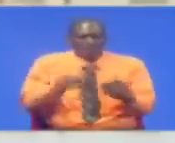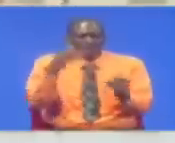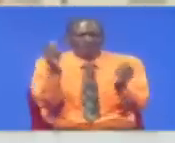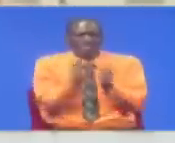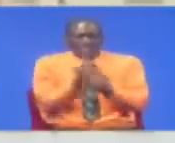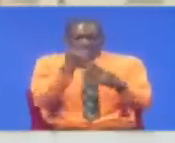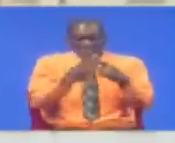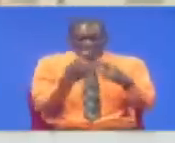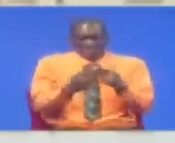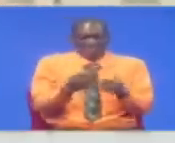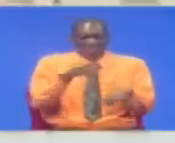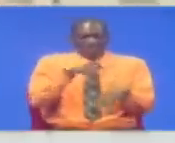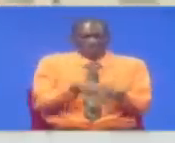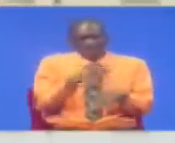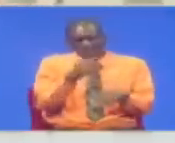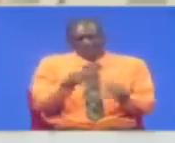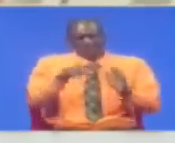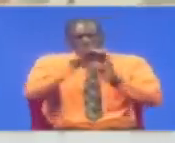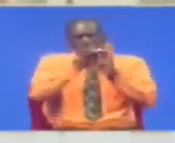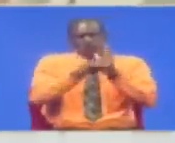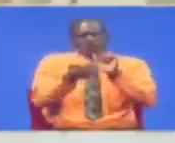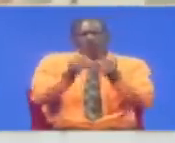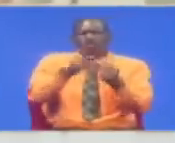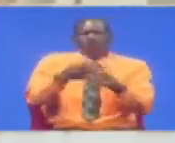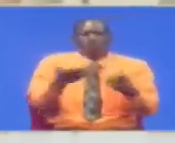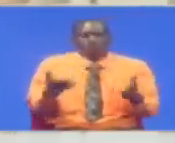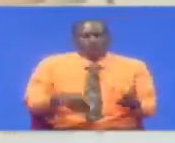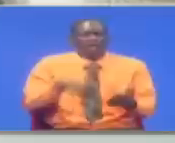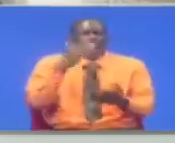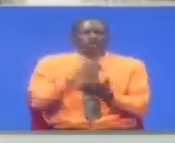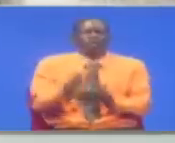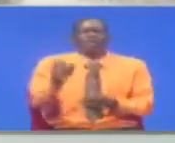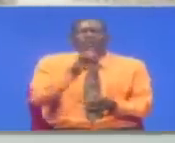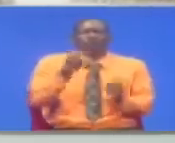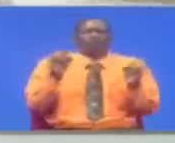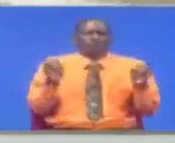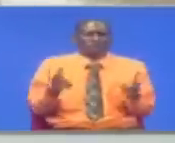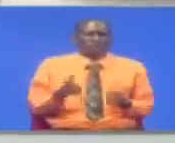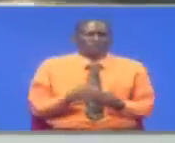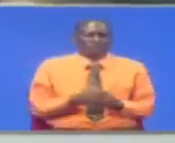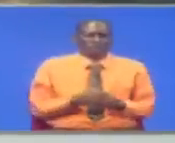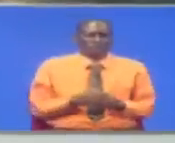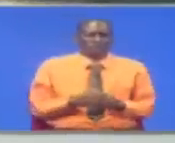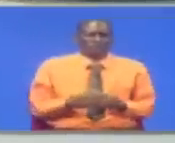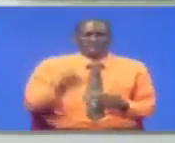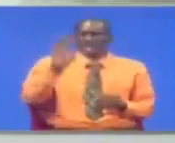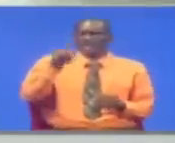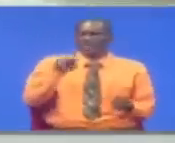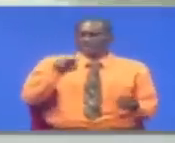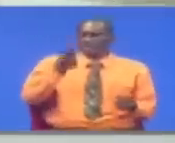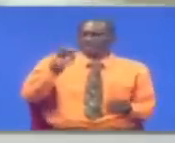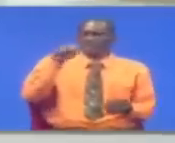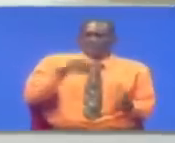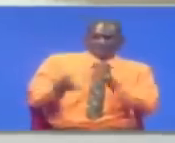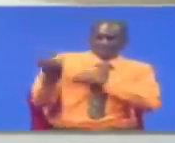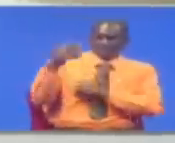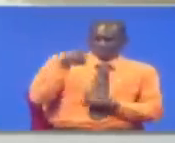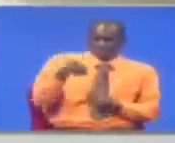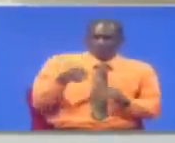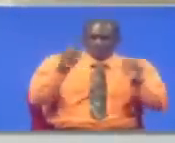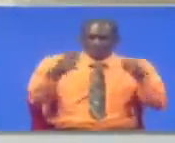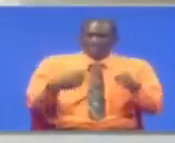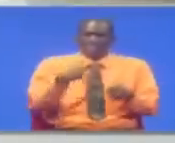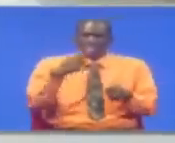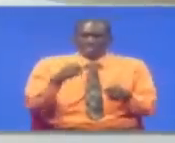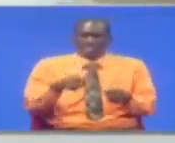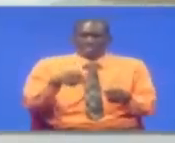kufanya constitutional ni wachari na hiyo. Sawa. Au ni MP wako nyumba yako? MP wako hapa pia wanasema atikuwa life ni